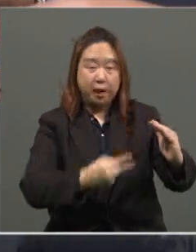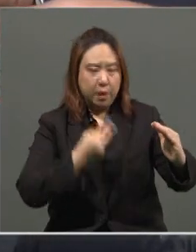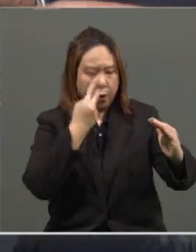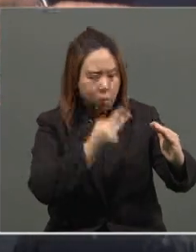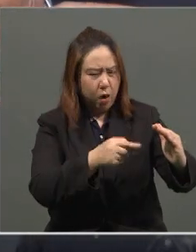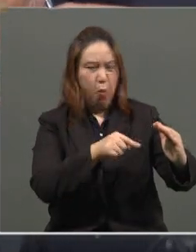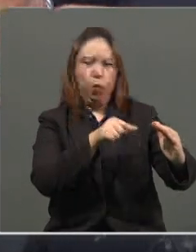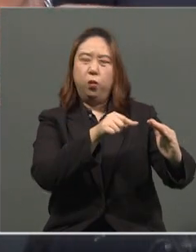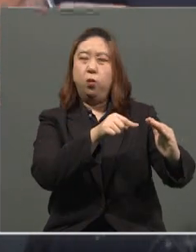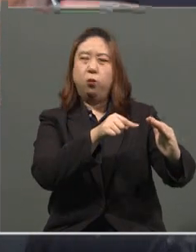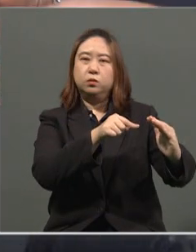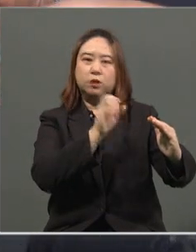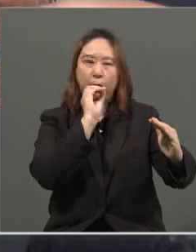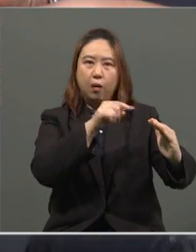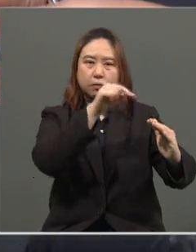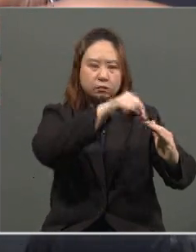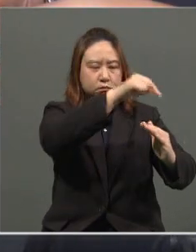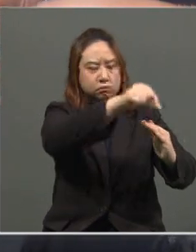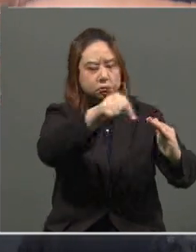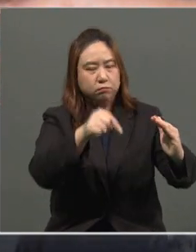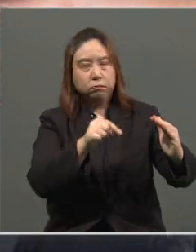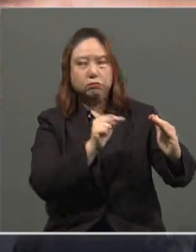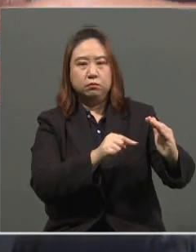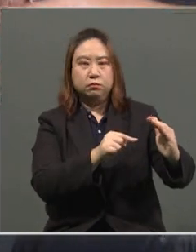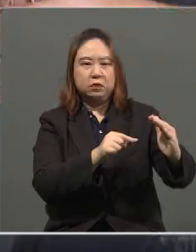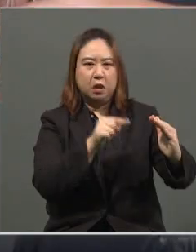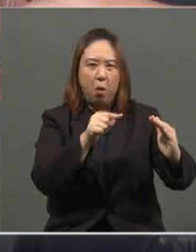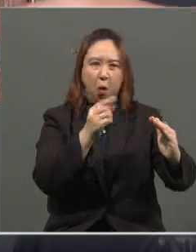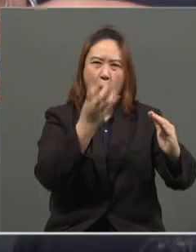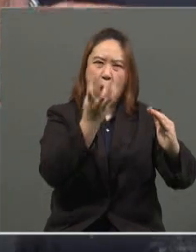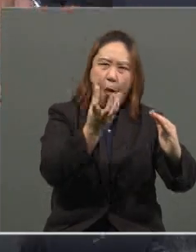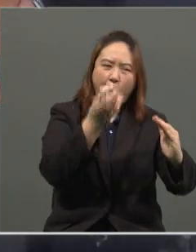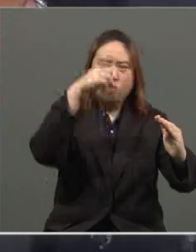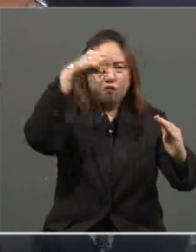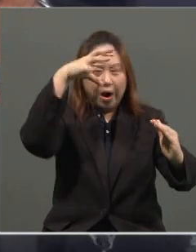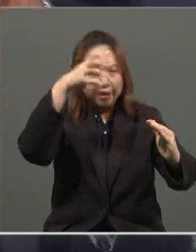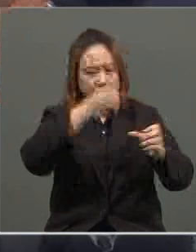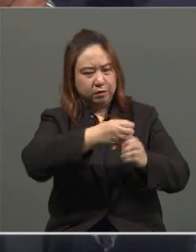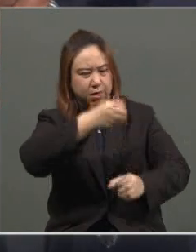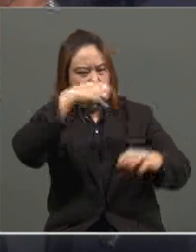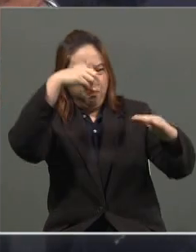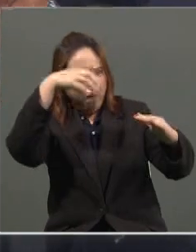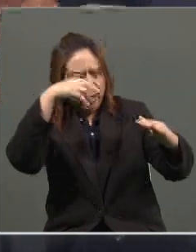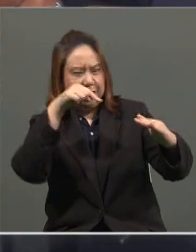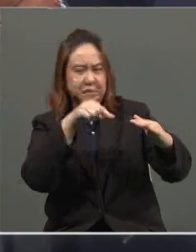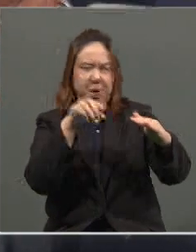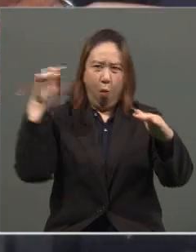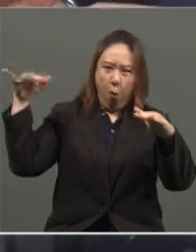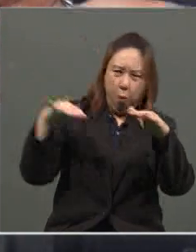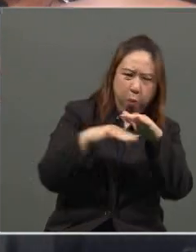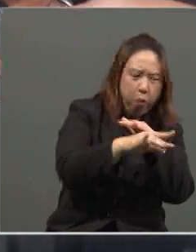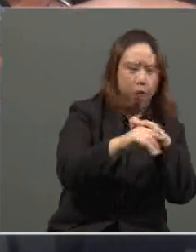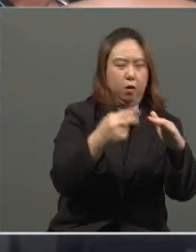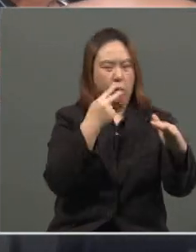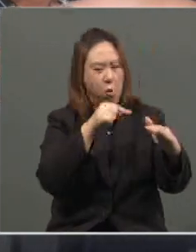ทักว่ามีหม้อแปลงไฟบ้างนะครับมีเสาไฟบ้างนะมีช่องลมบ้างเป็นธนูลมอะ